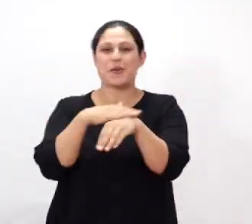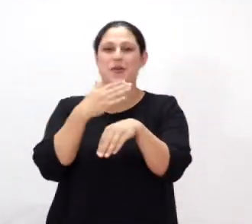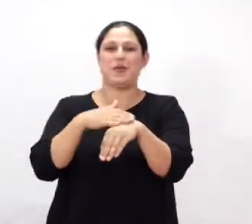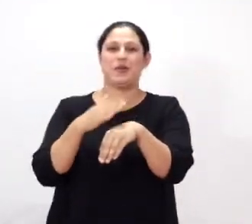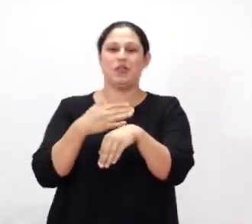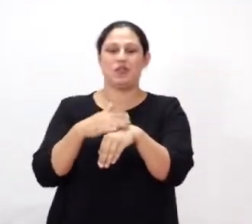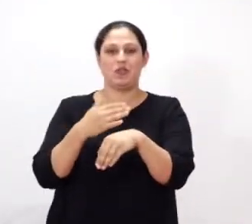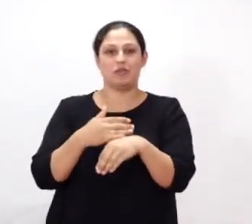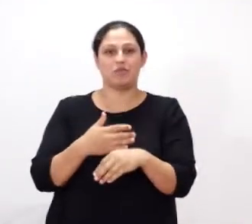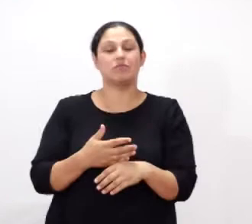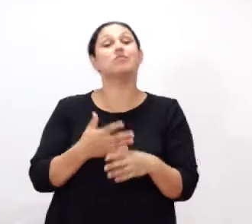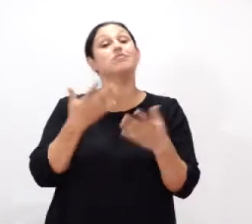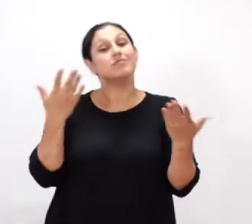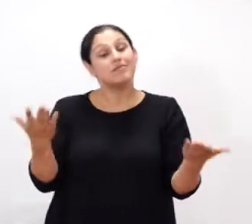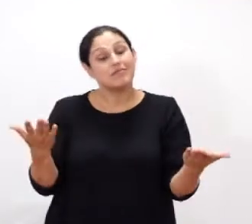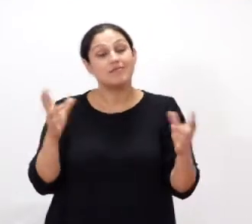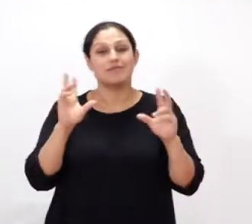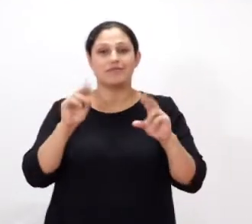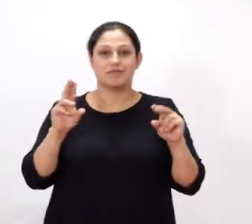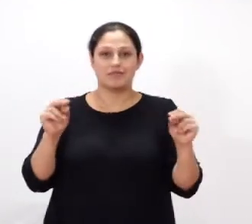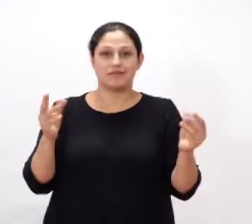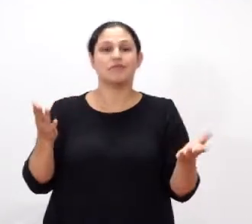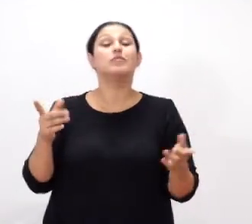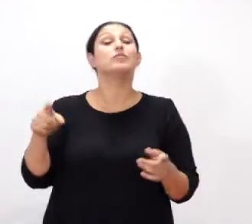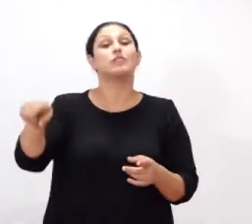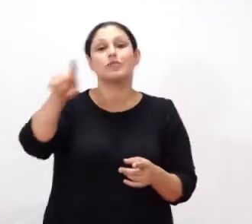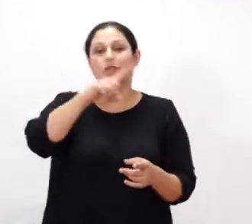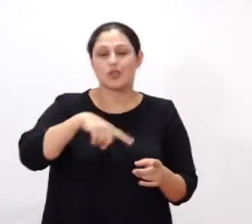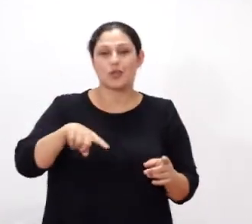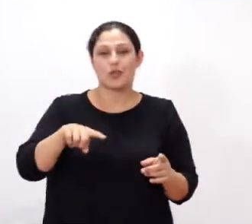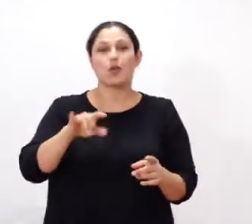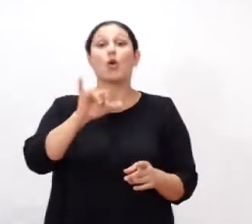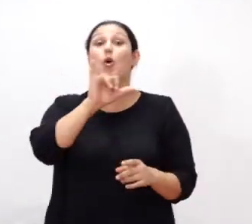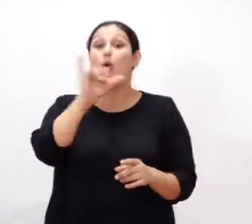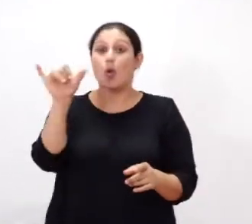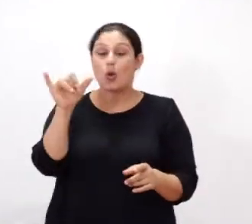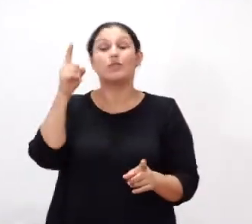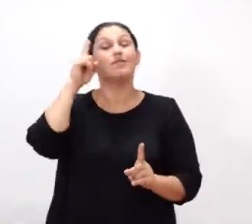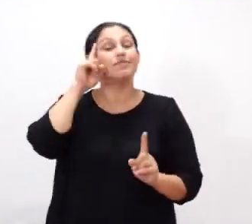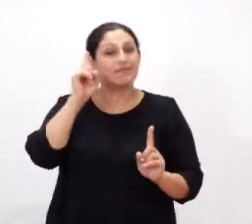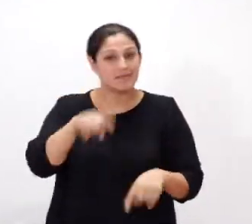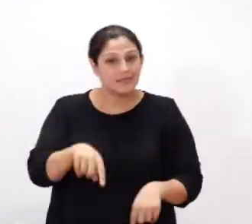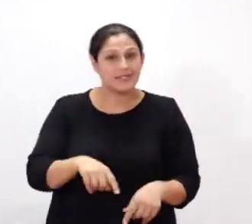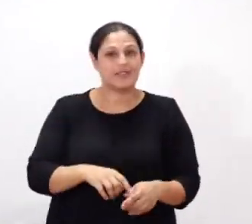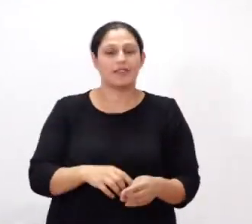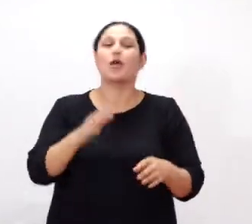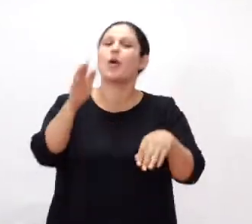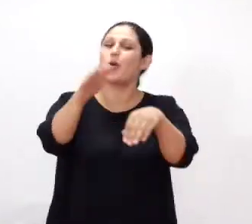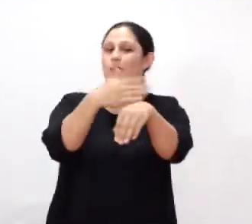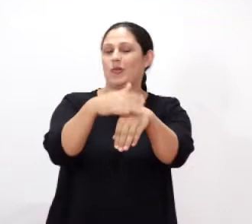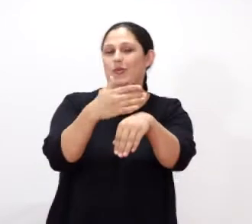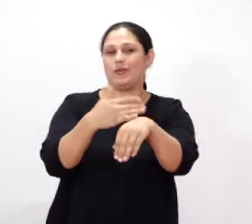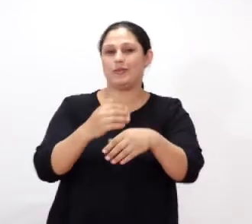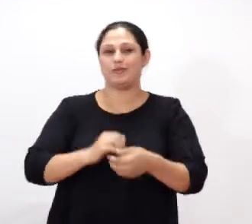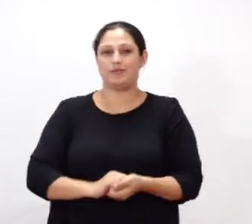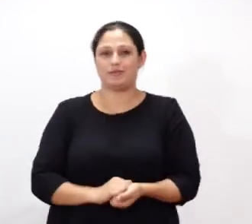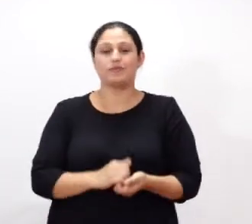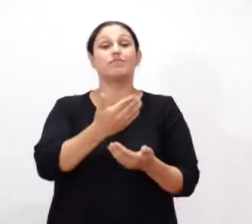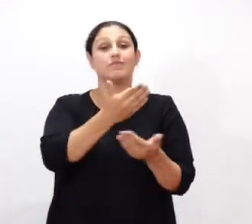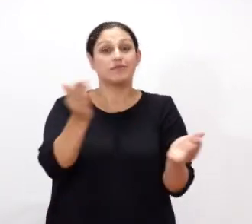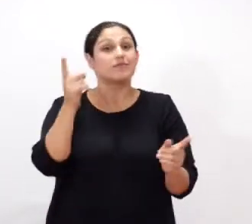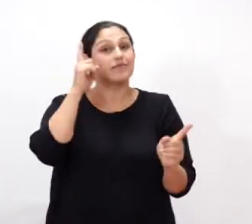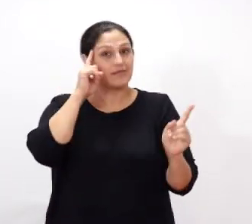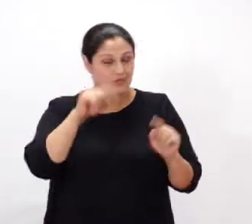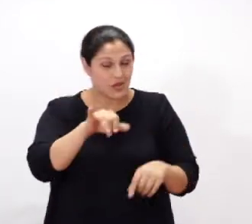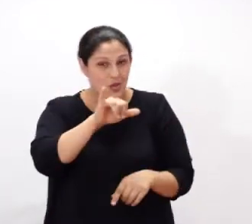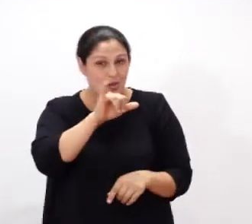آفرین خوش بچه های عزیز شما هم با حرفی او شناس شدید آفرین شما هم شناس